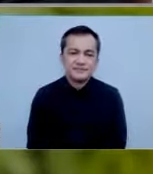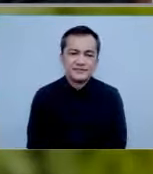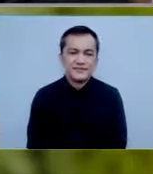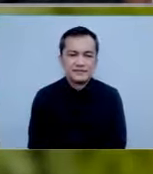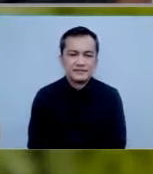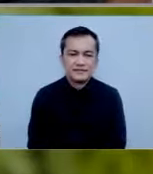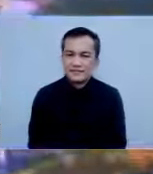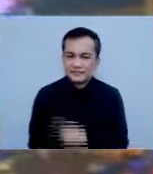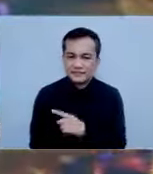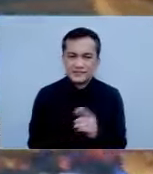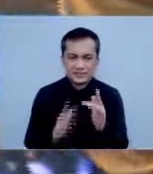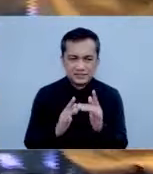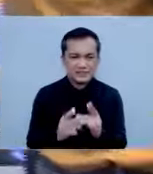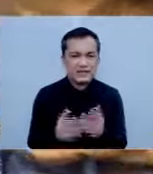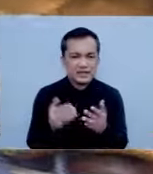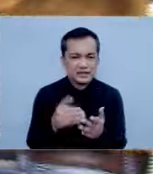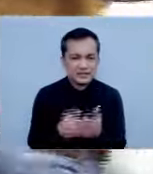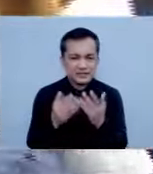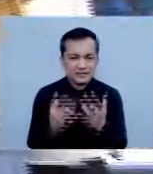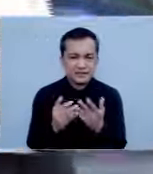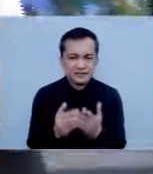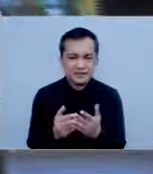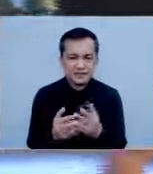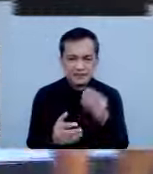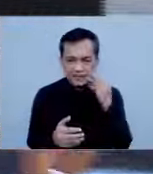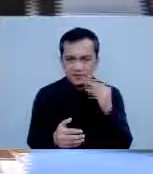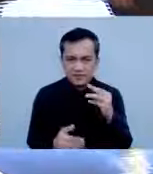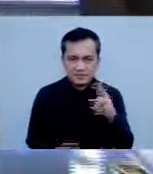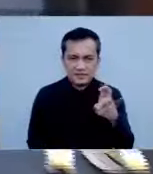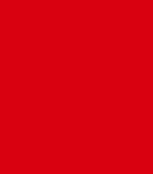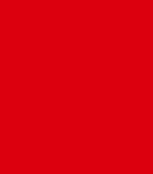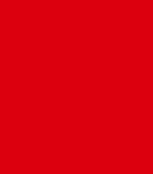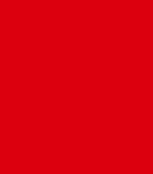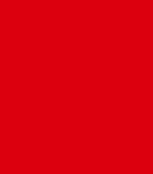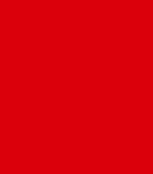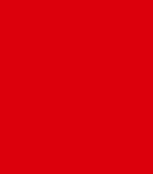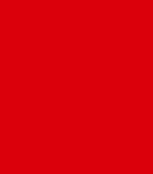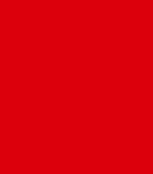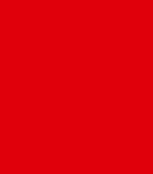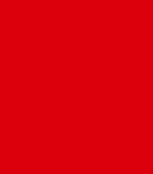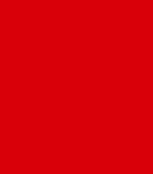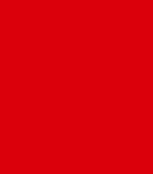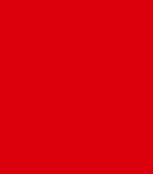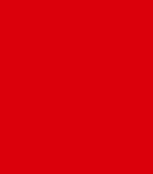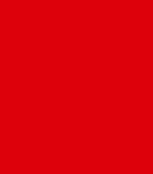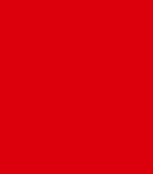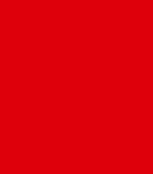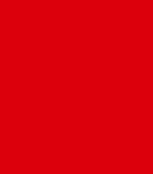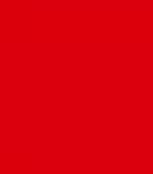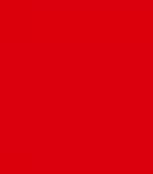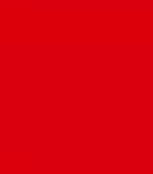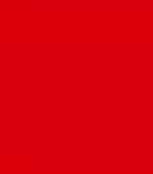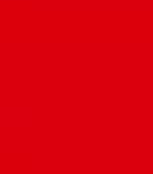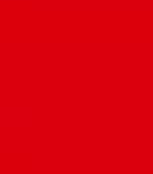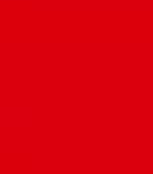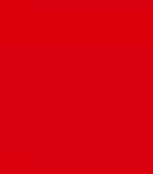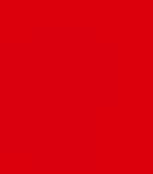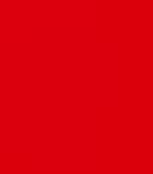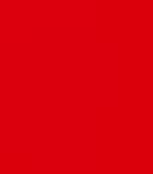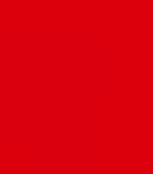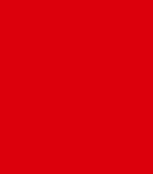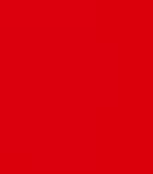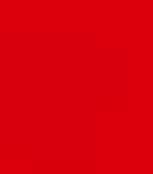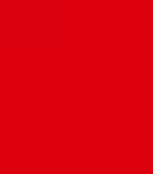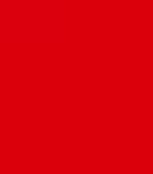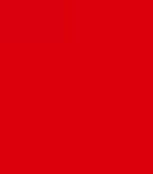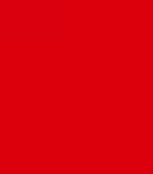muli. Maraming maraming salamat, Ma'am Rebecca. Thank you very much. Thank you po. Mga kapatid, Chiki Roa Puno po. Simula ng inyong